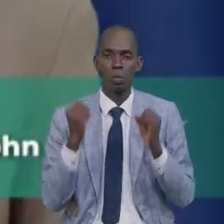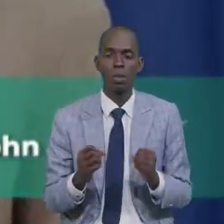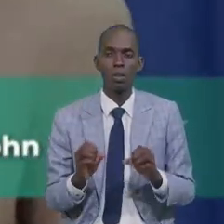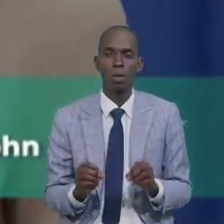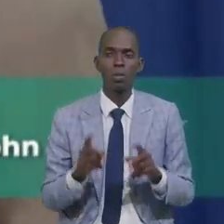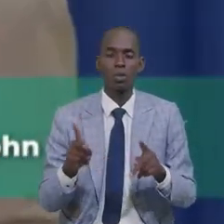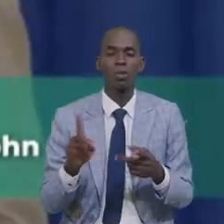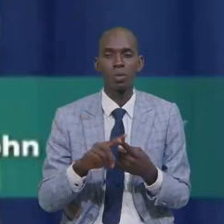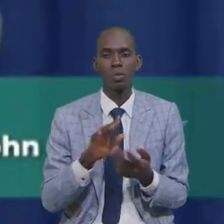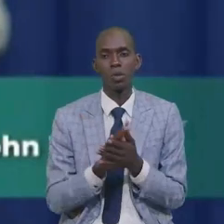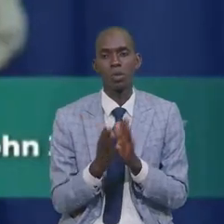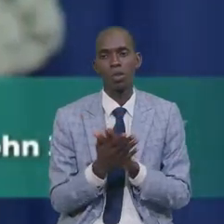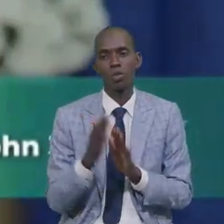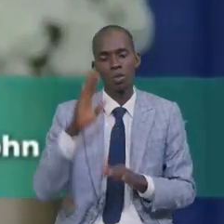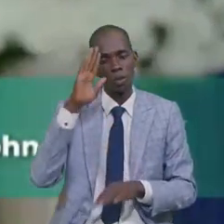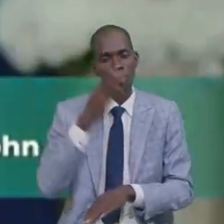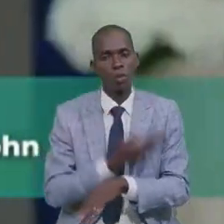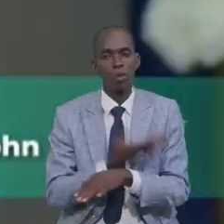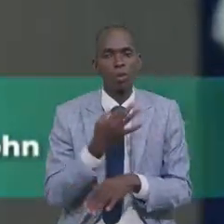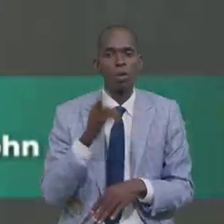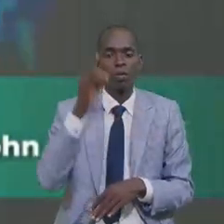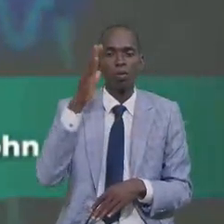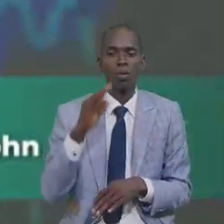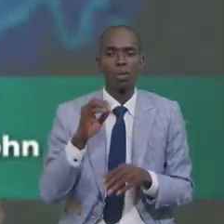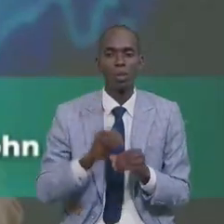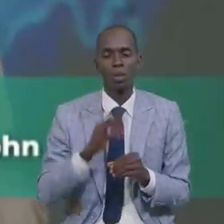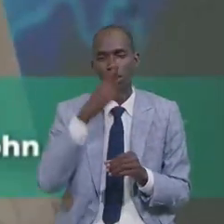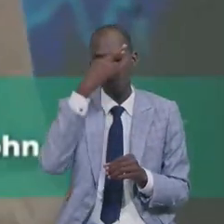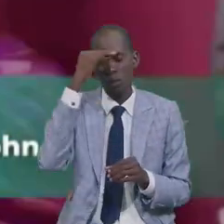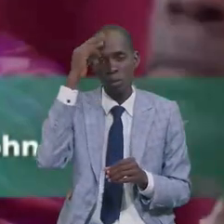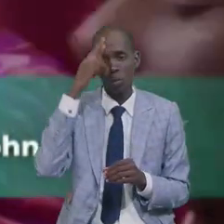le privilège de fils de Dieu. En Romains 8,